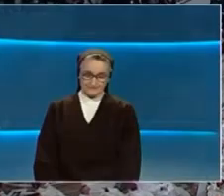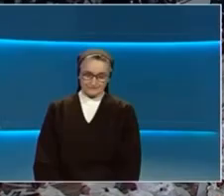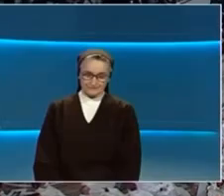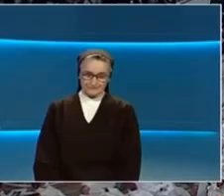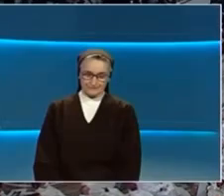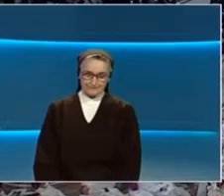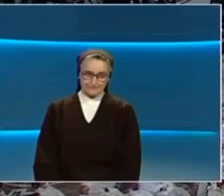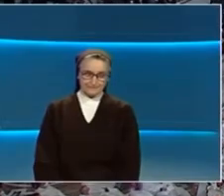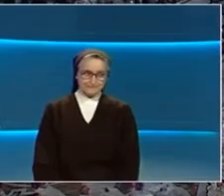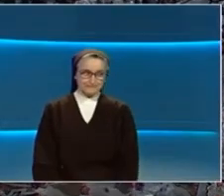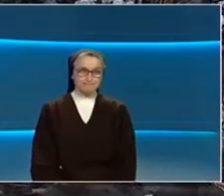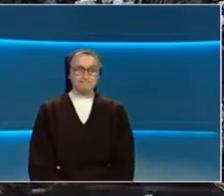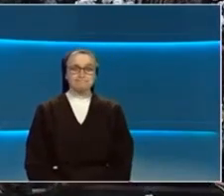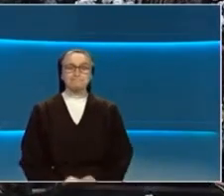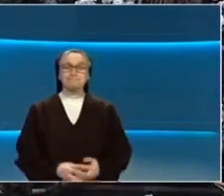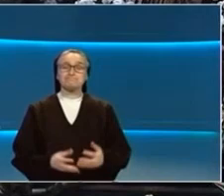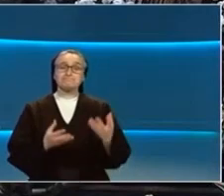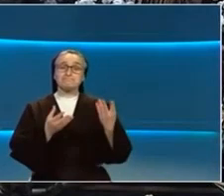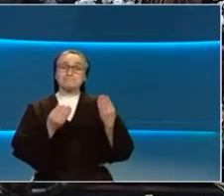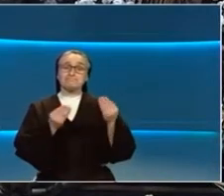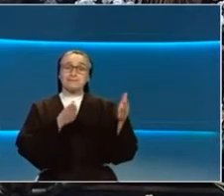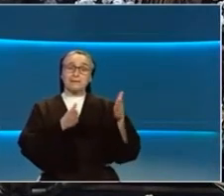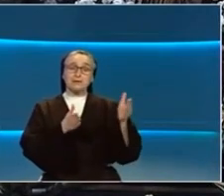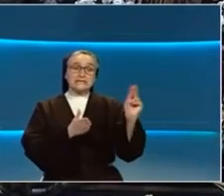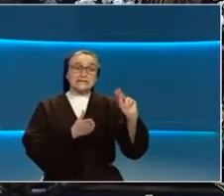많은 작가들과 시인들은